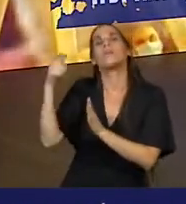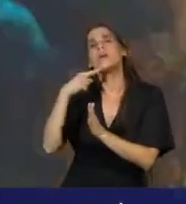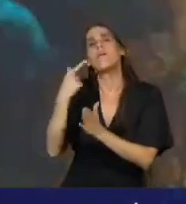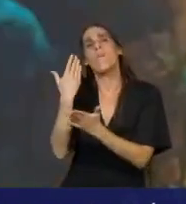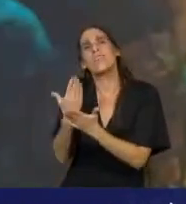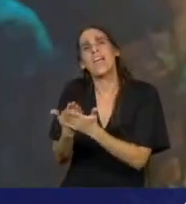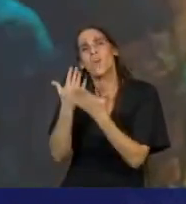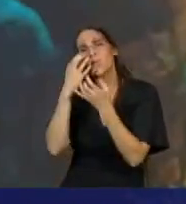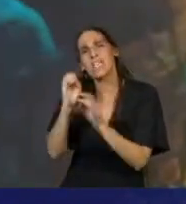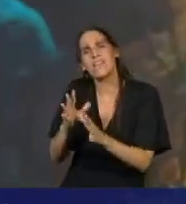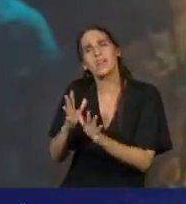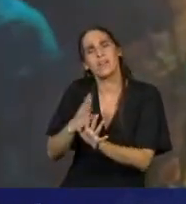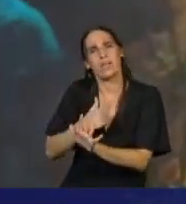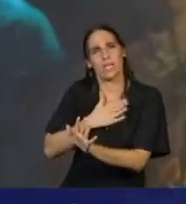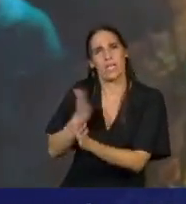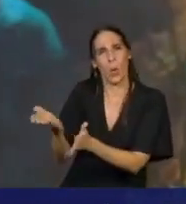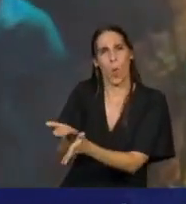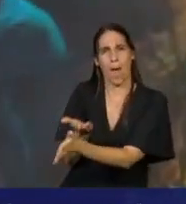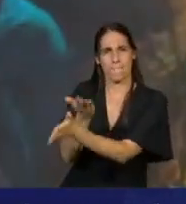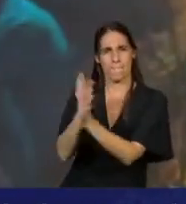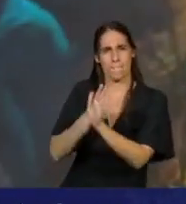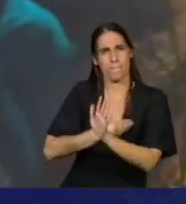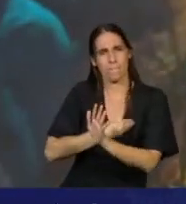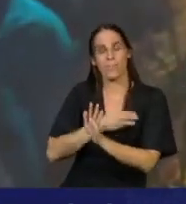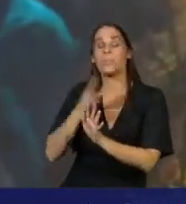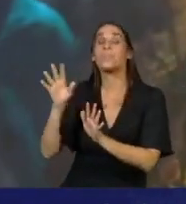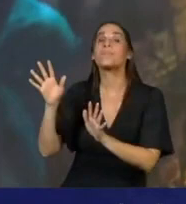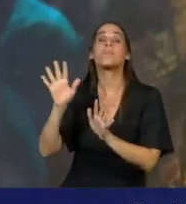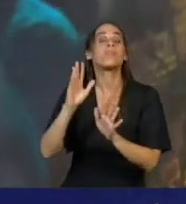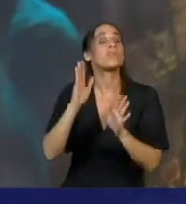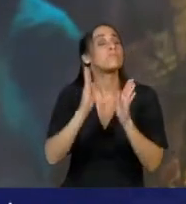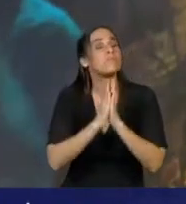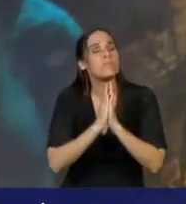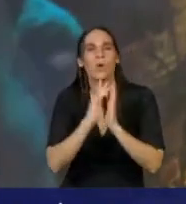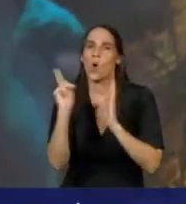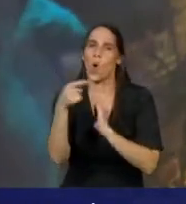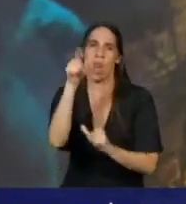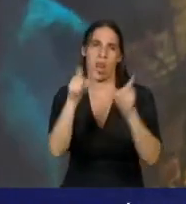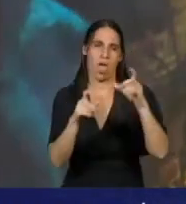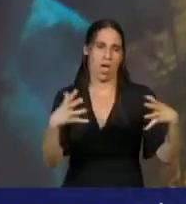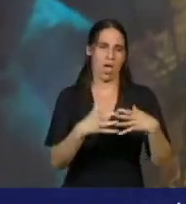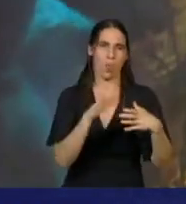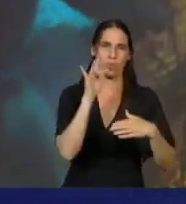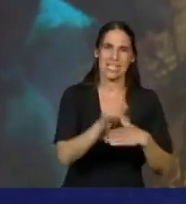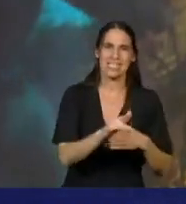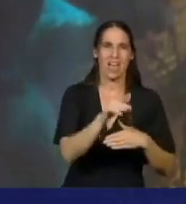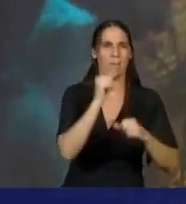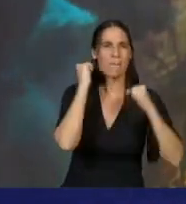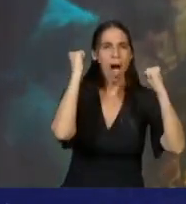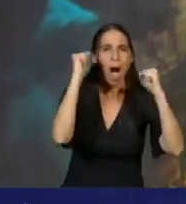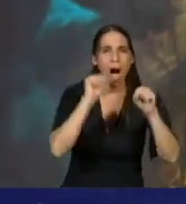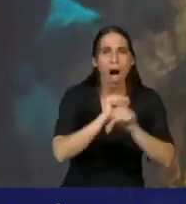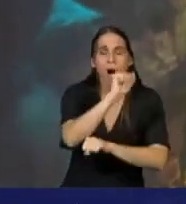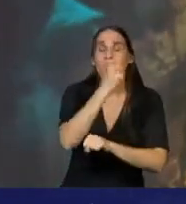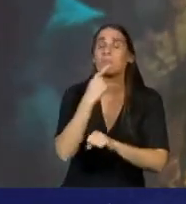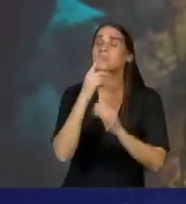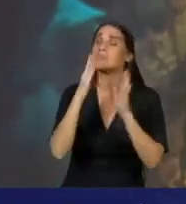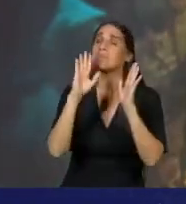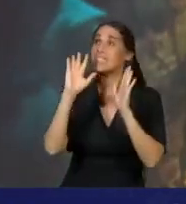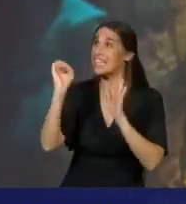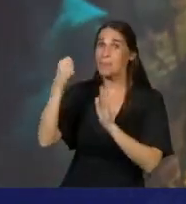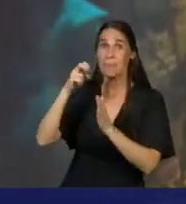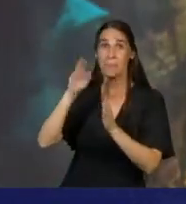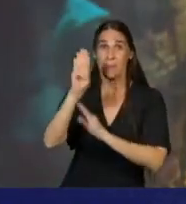ירוחם. אני מציע לכל ארגוני המחאה ולכל מפלגות האופוזיציה להכריז כבר היום שכאשר נתניהו יתפטר ויבקש